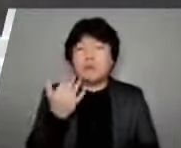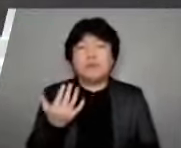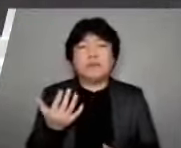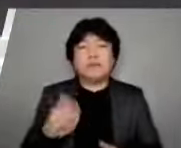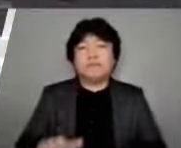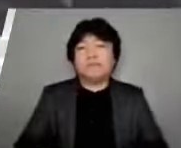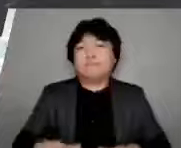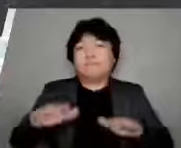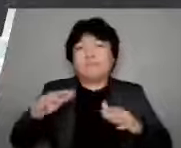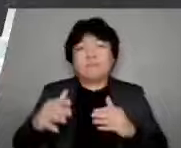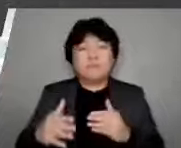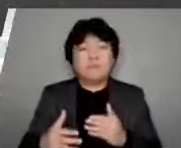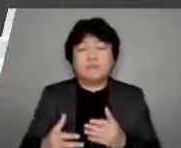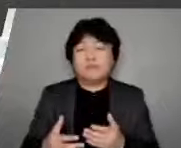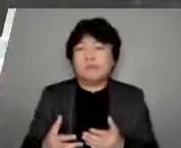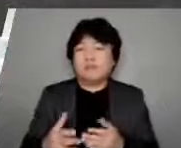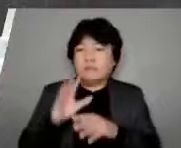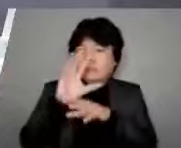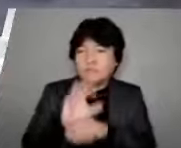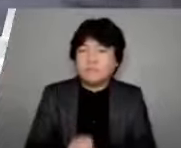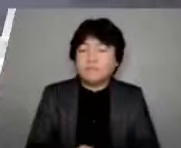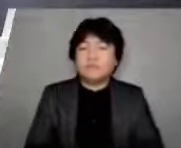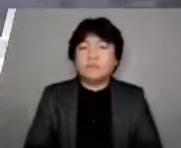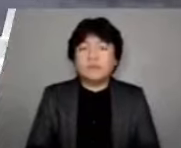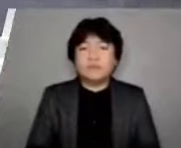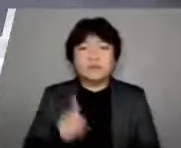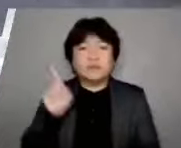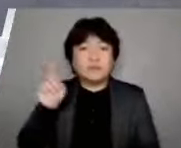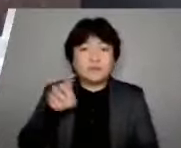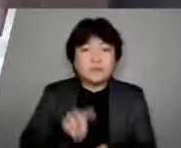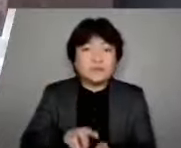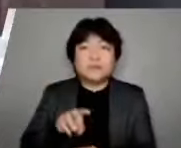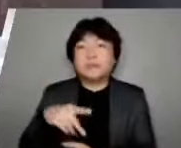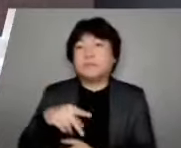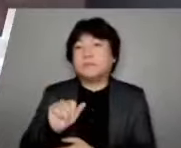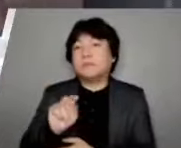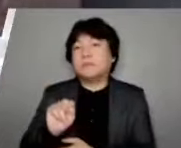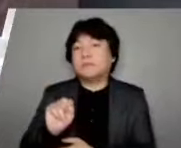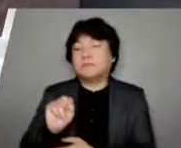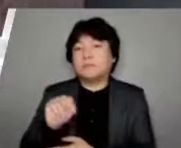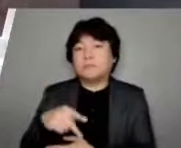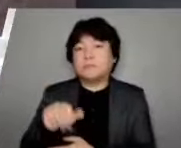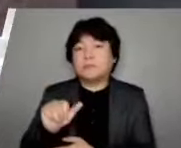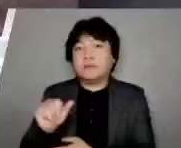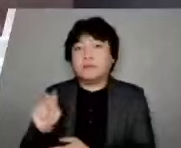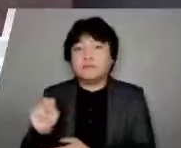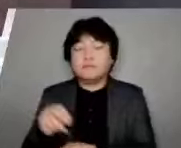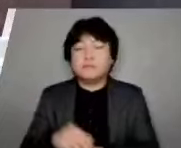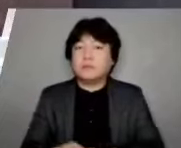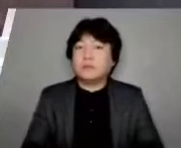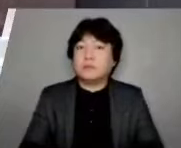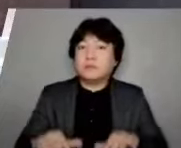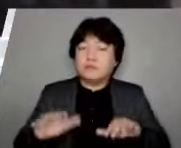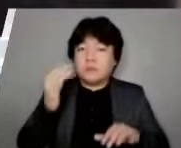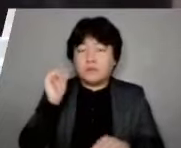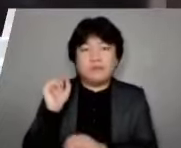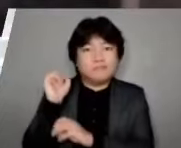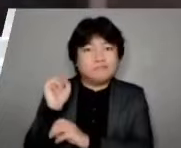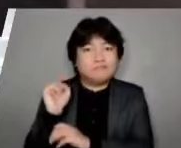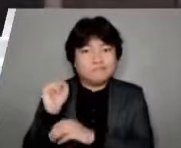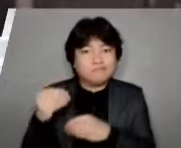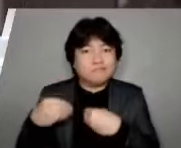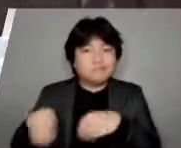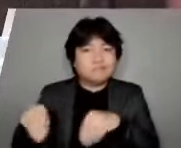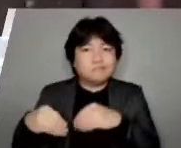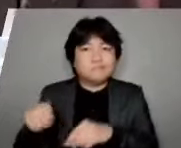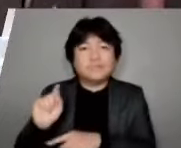Sa barangay Panapaan 1, doble perwiso ang dulot ng pagbaha sa magtataho na si Mang Jose. Bukod sa pinasok ng tubig ang kanyang